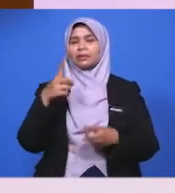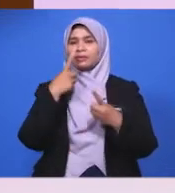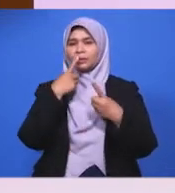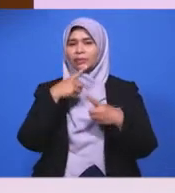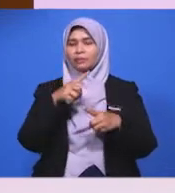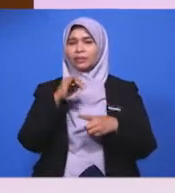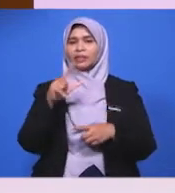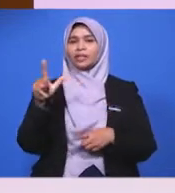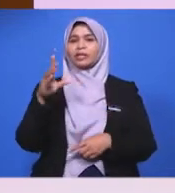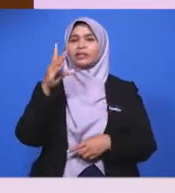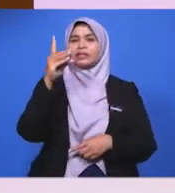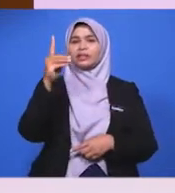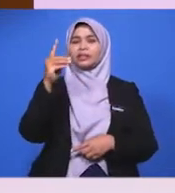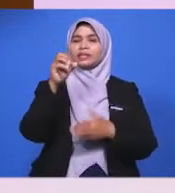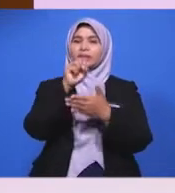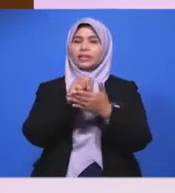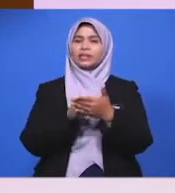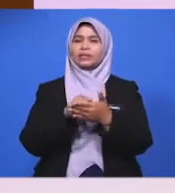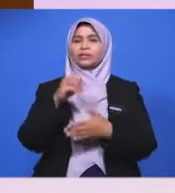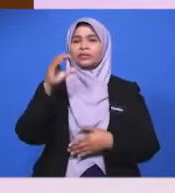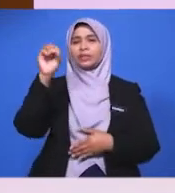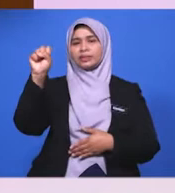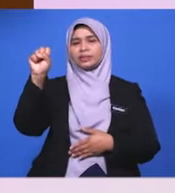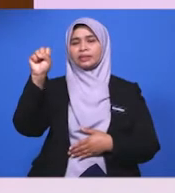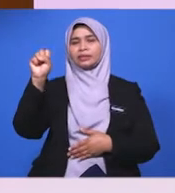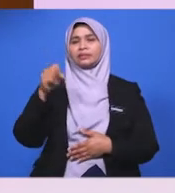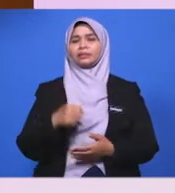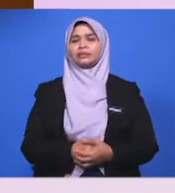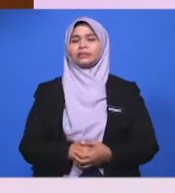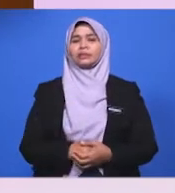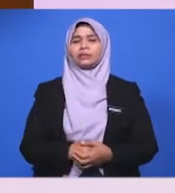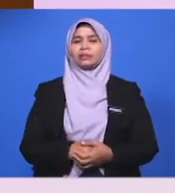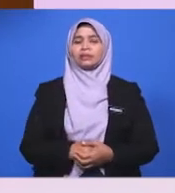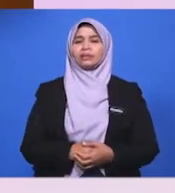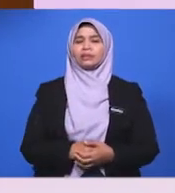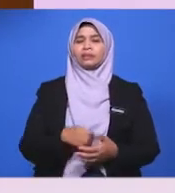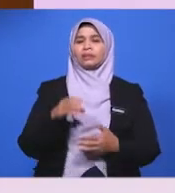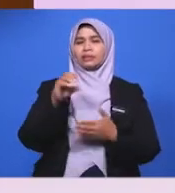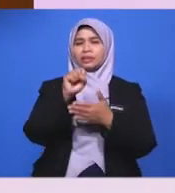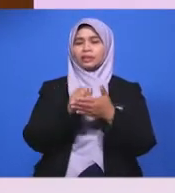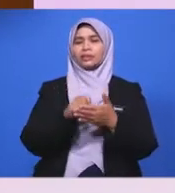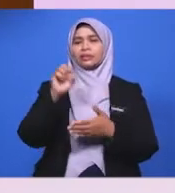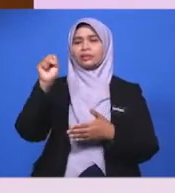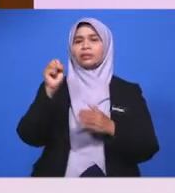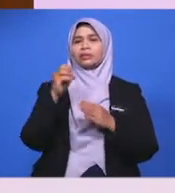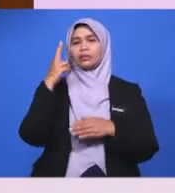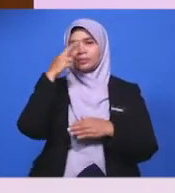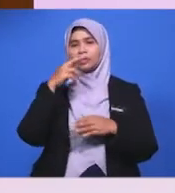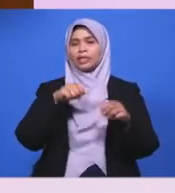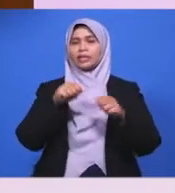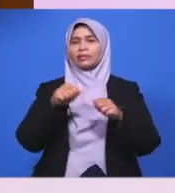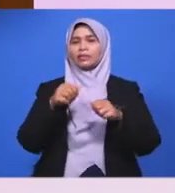jawapannya ialah D. Sektor sekunder. Sektor sekunder merupakan aktiviti